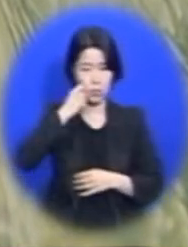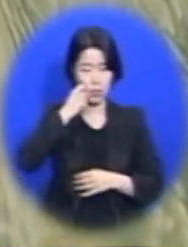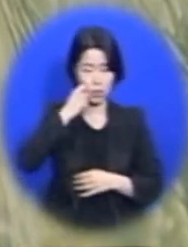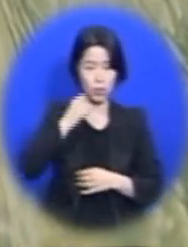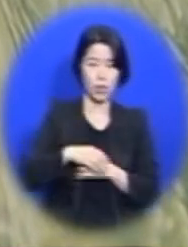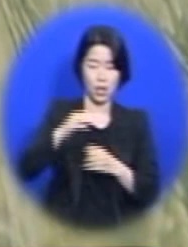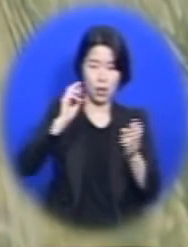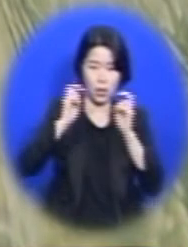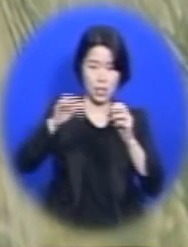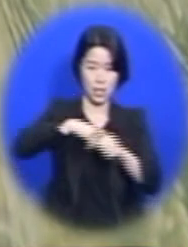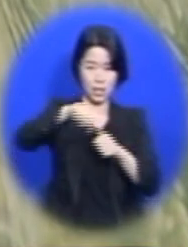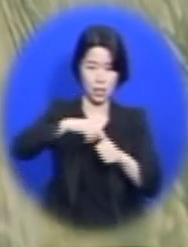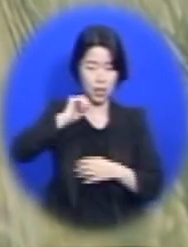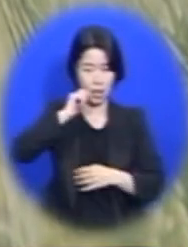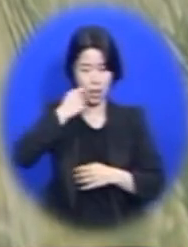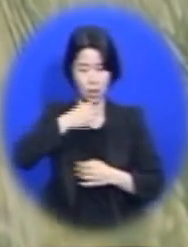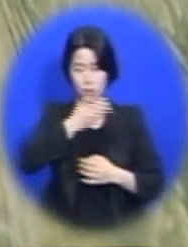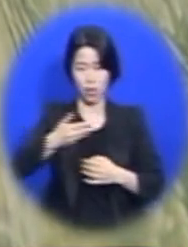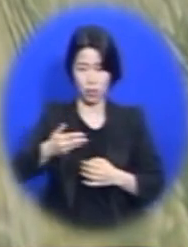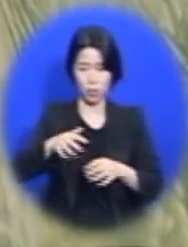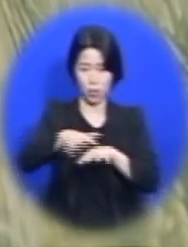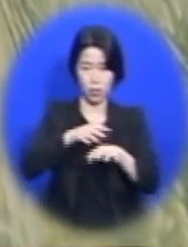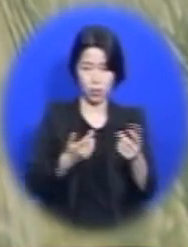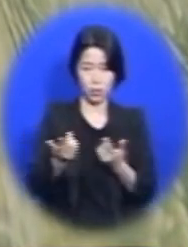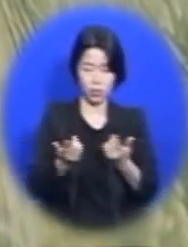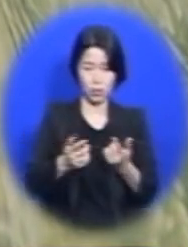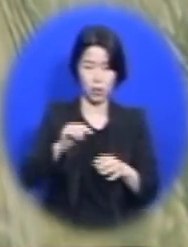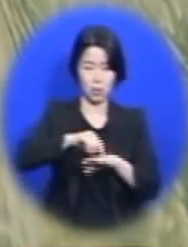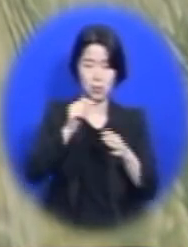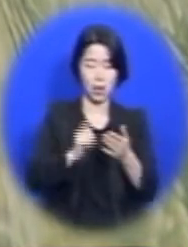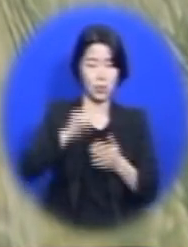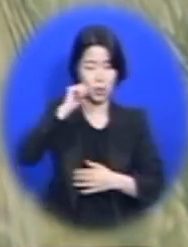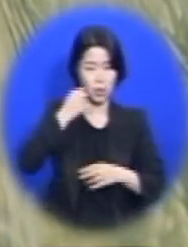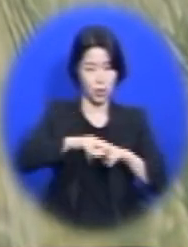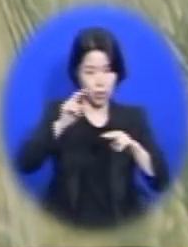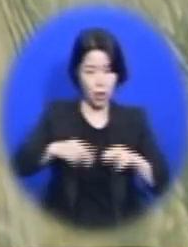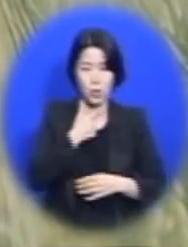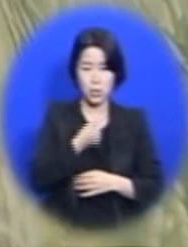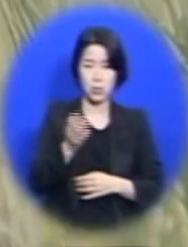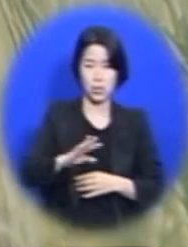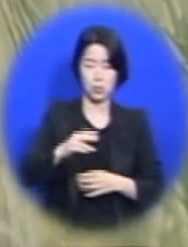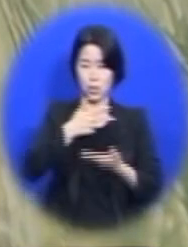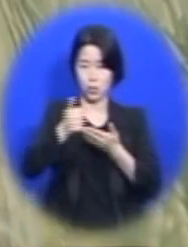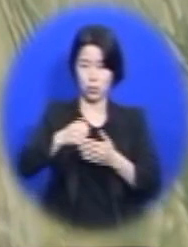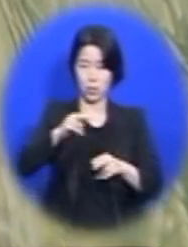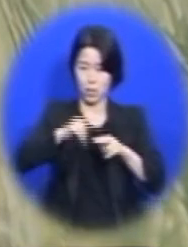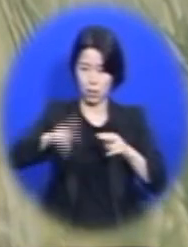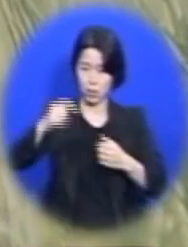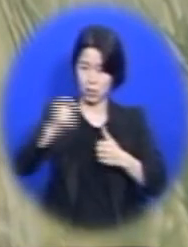회사는 경영악화로 이어지고 구조조정 등으로 마음도 어려워져 그만두고 싶었으나 주님의 그만두라는 사인이